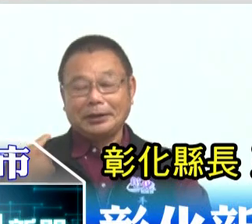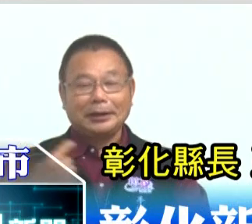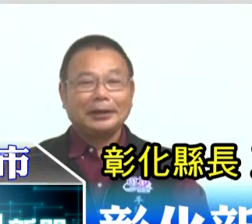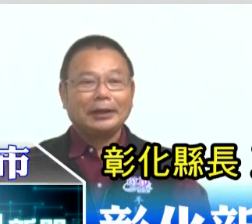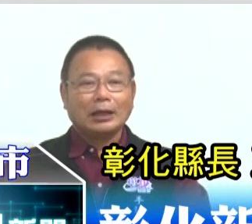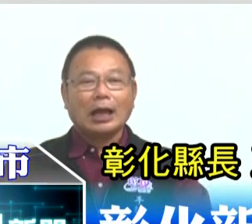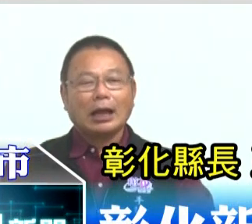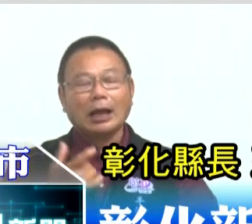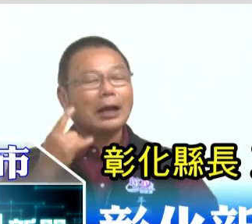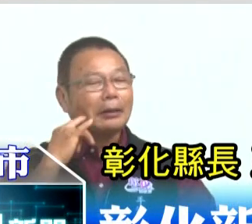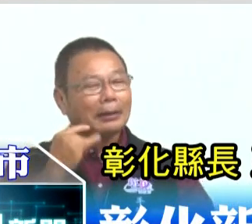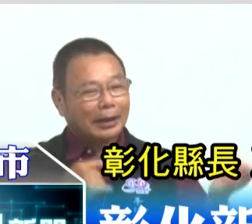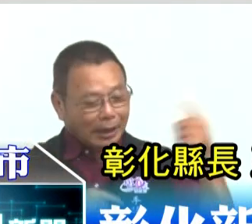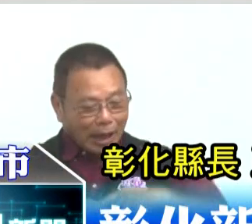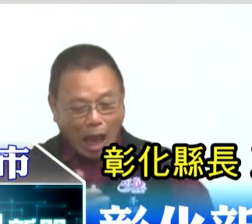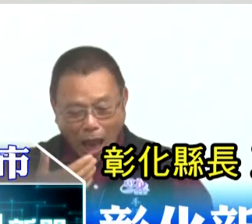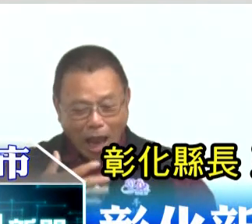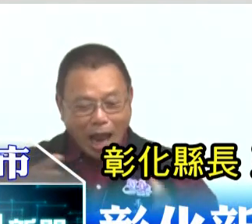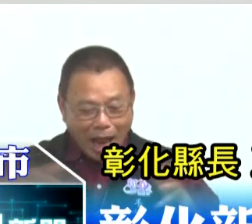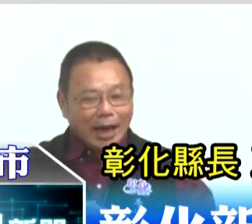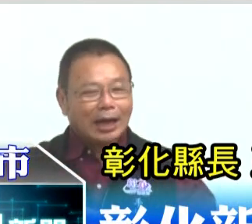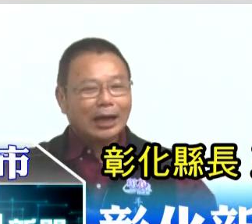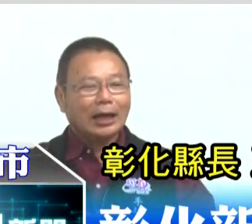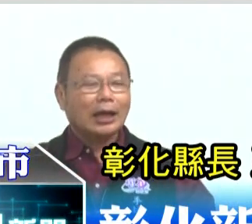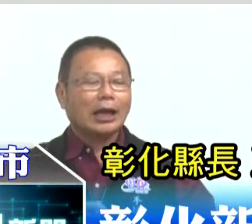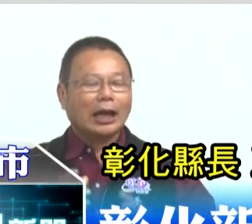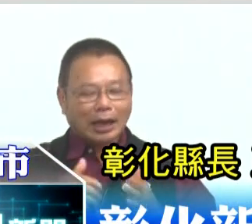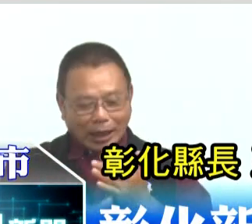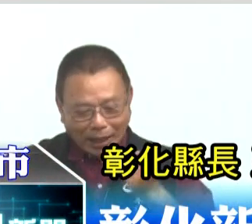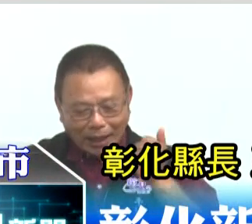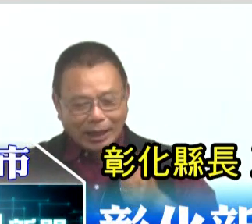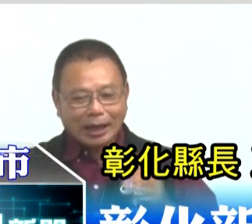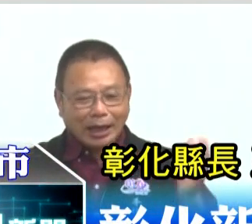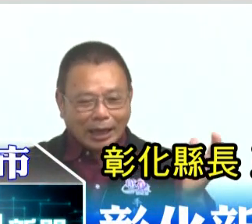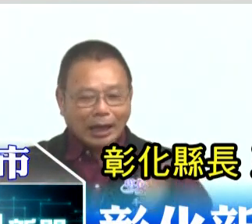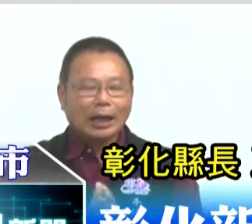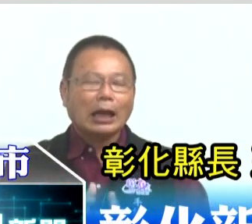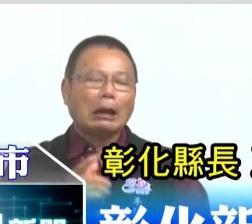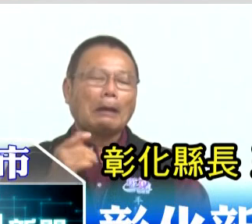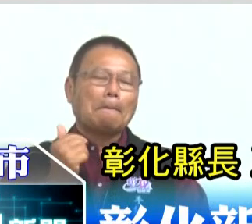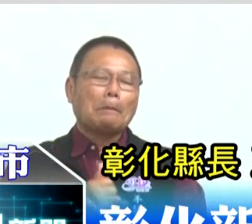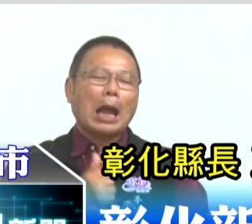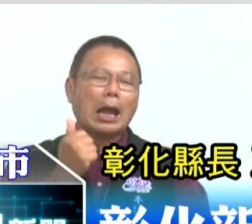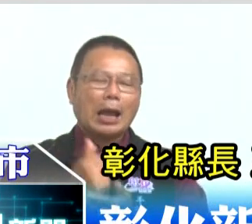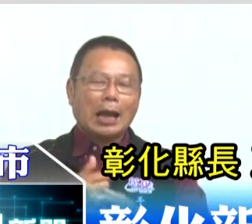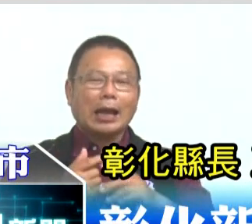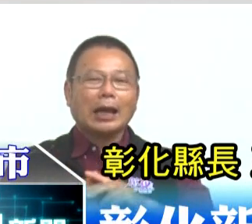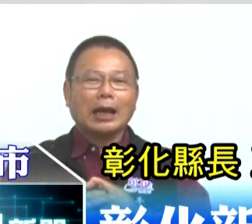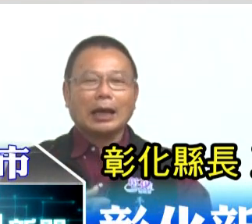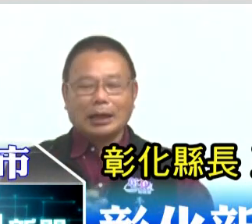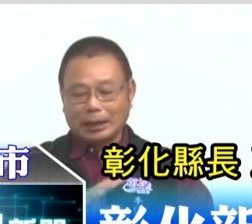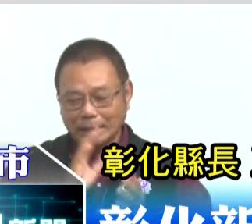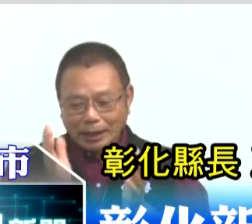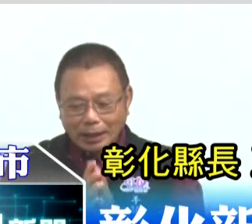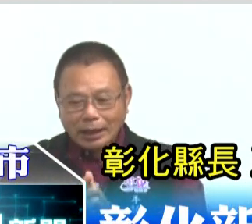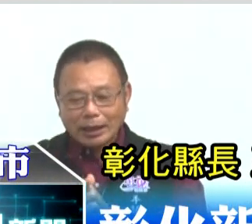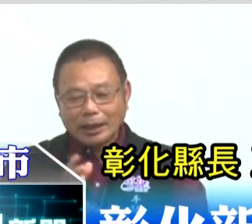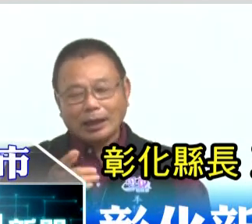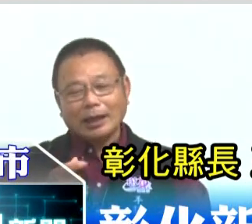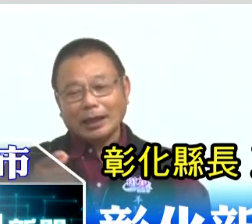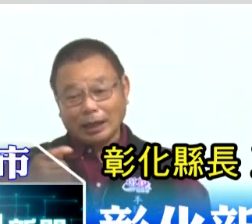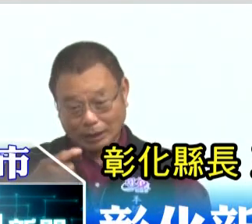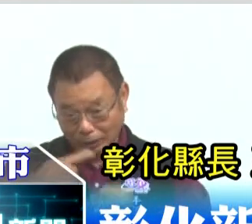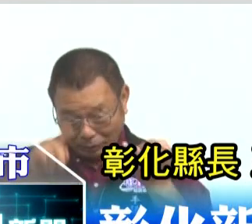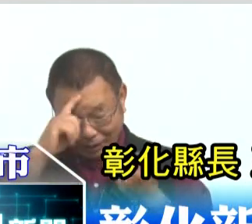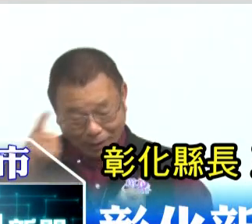啊，回娘家吃个饭，妈妈跟孙娜中奖，然后呢，这个阿姑呢回来借个洗澡